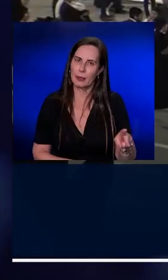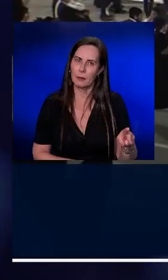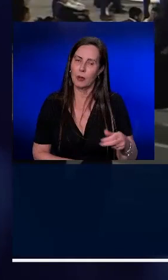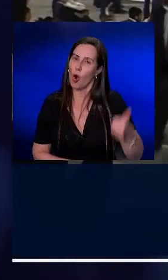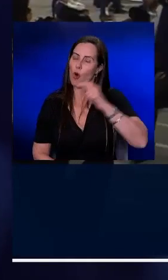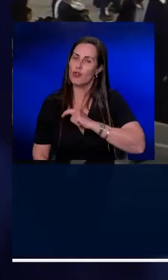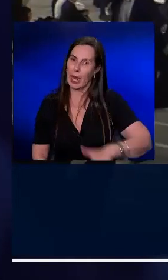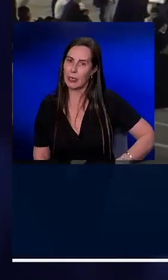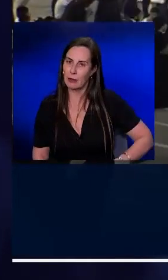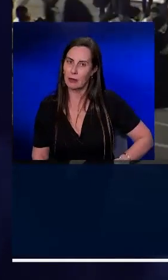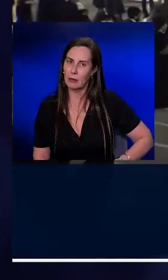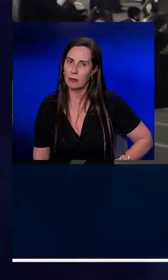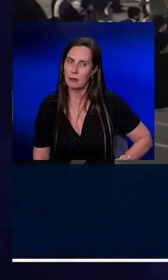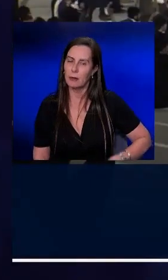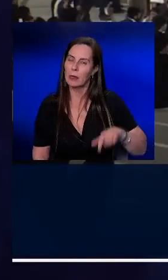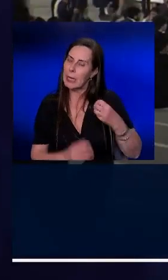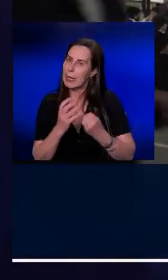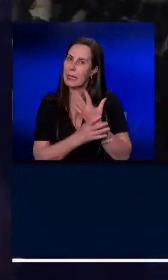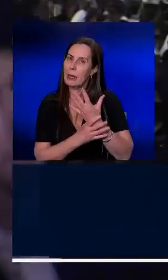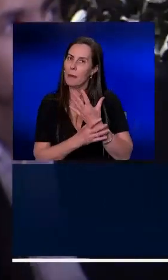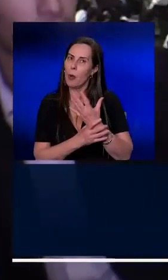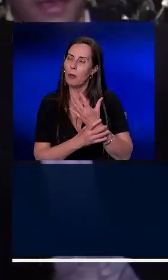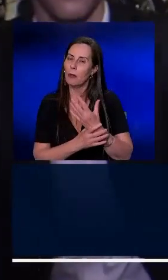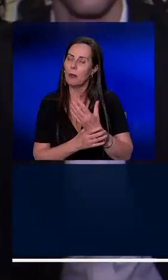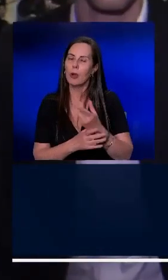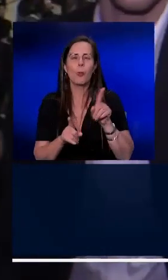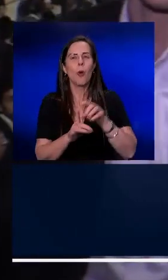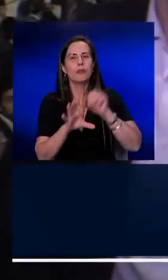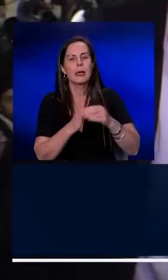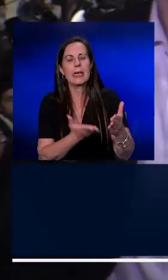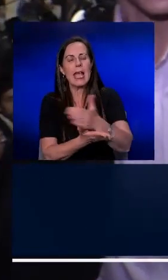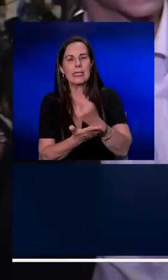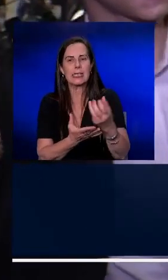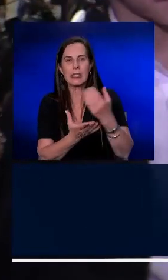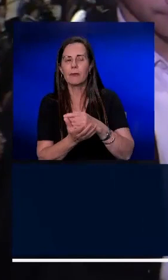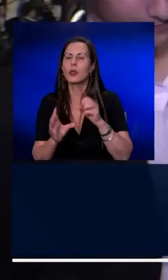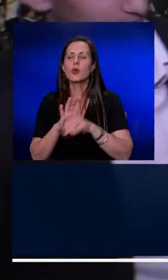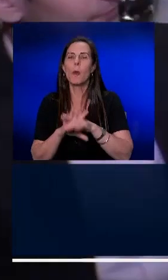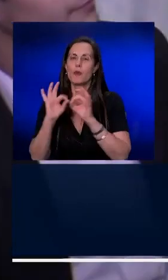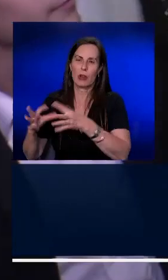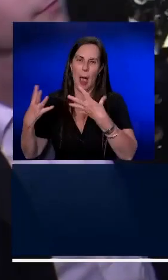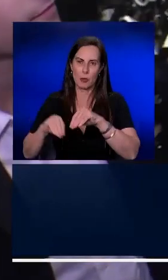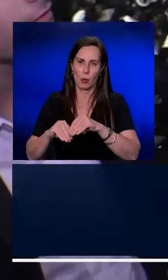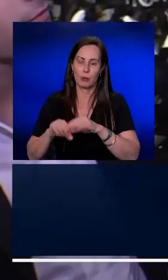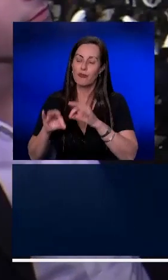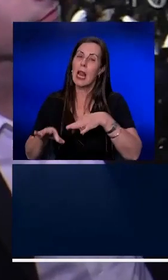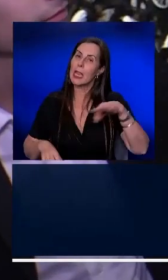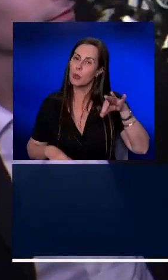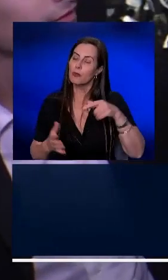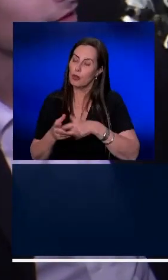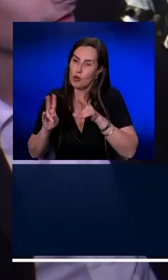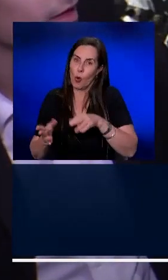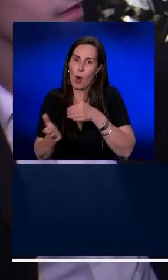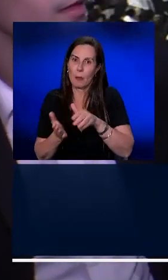העיר ואנשי העיר פה הקימו קרנות מיוחדות של כסף, של תרומות עבור המשפחות, עבור היתומים, כדי שיוכלו